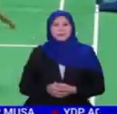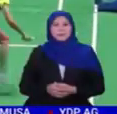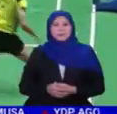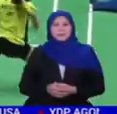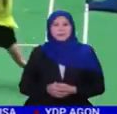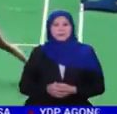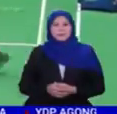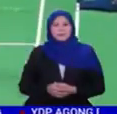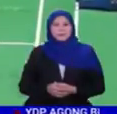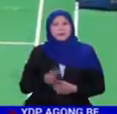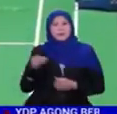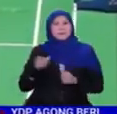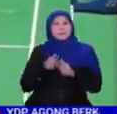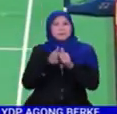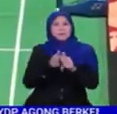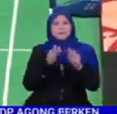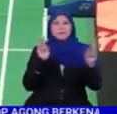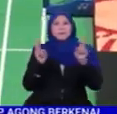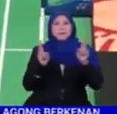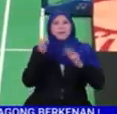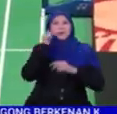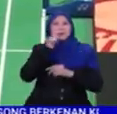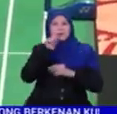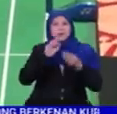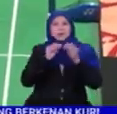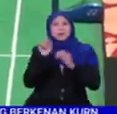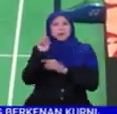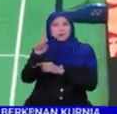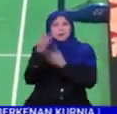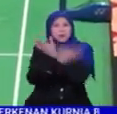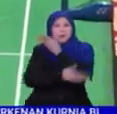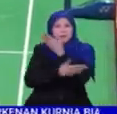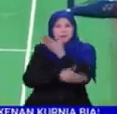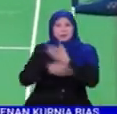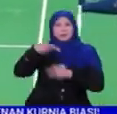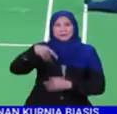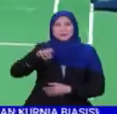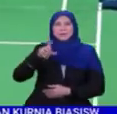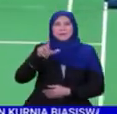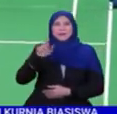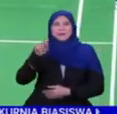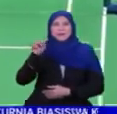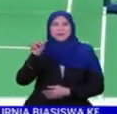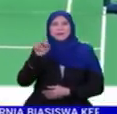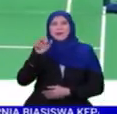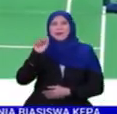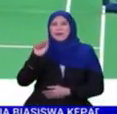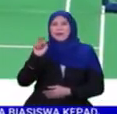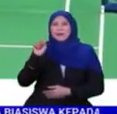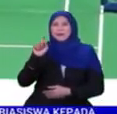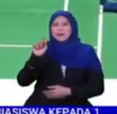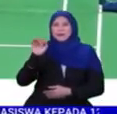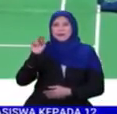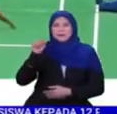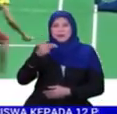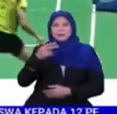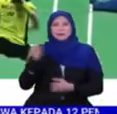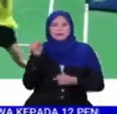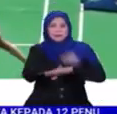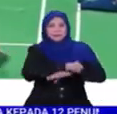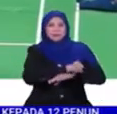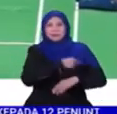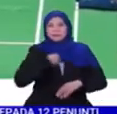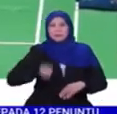Hai mengikuti jejak mereka adalah beregu wanita nomor satu negara perlit on empty nah mereka menunjukkan pasangan Cina